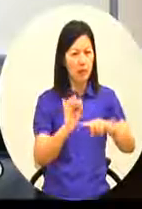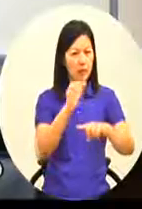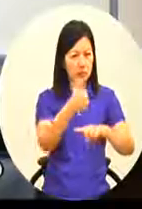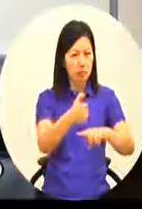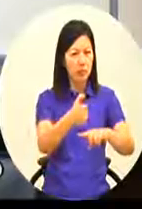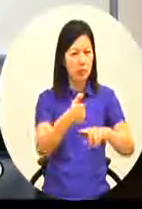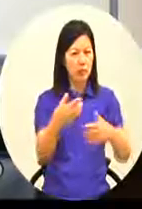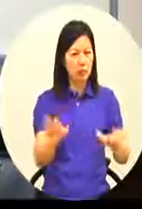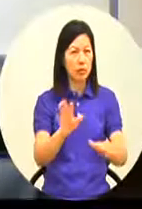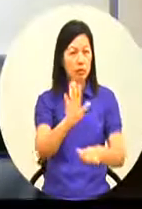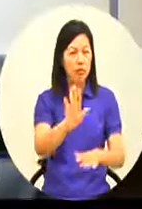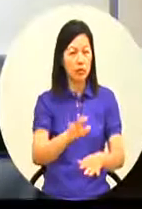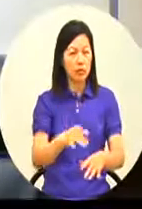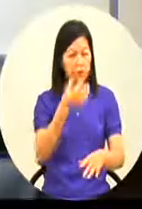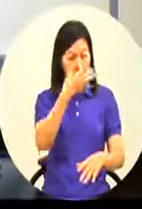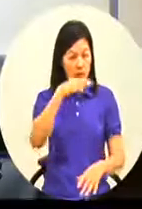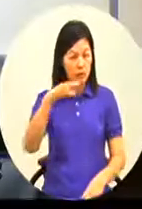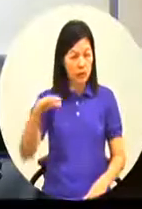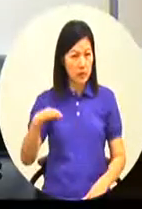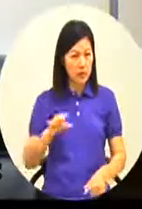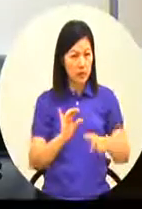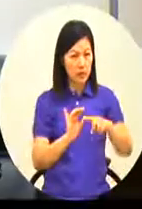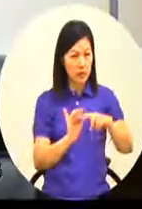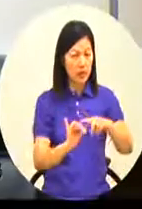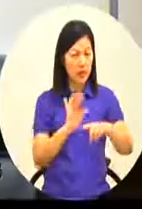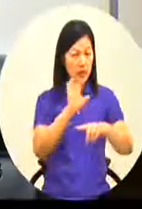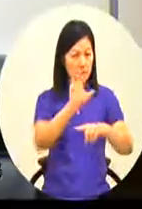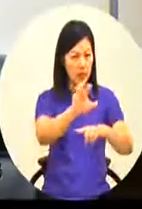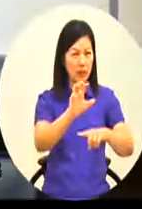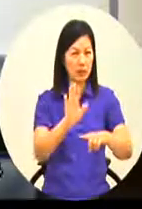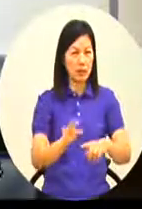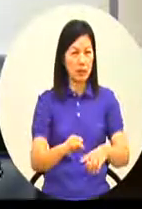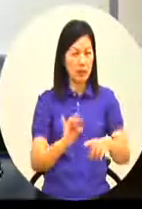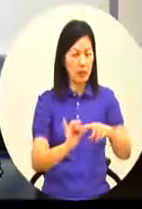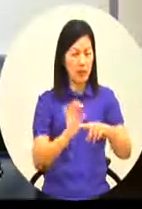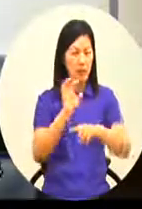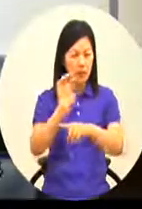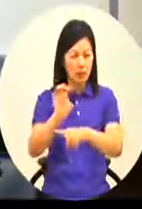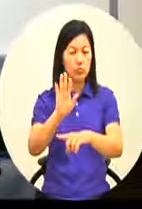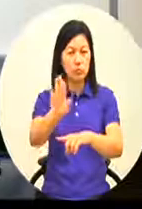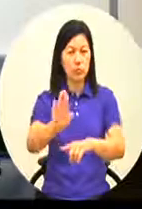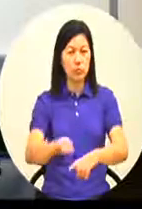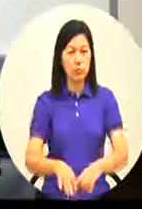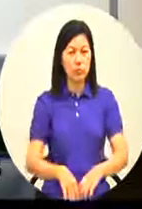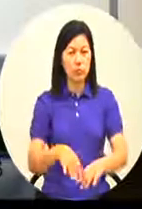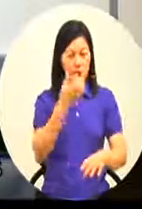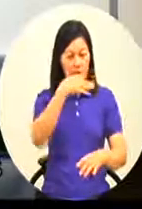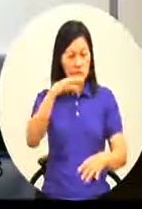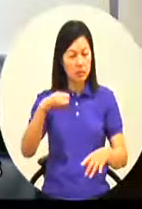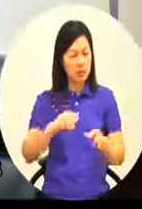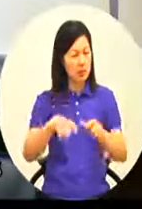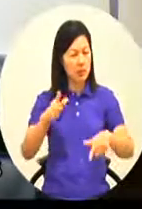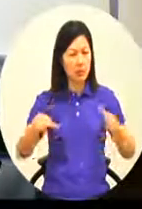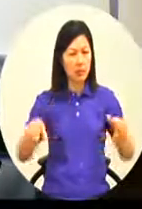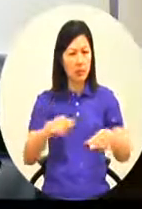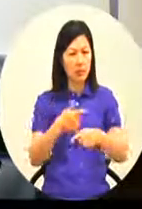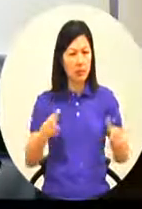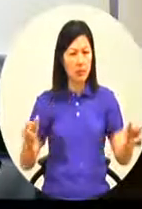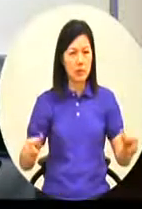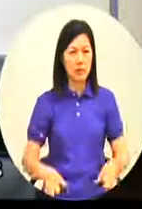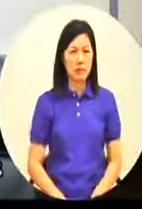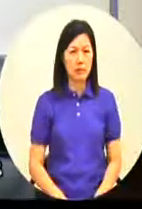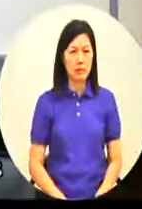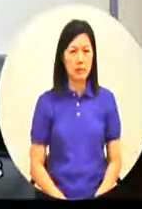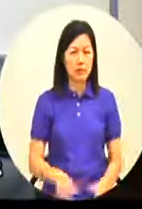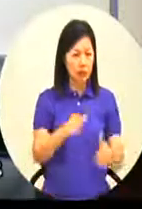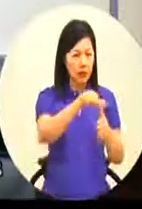山好，凤山有80%的，好，也有40-50%的，好，凤山有不等，恰山遐较悬，到五甲地